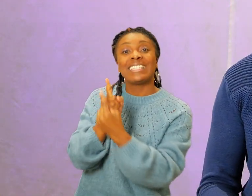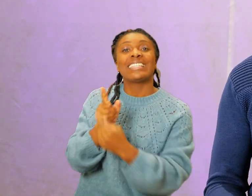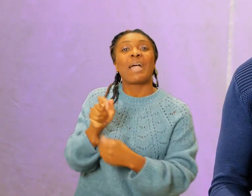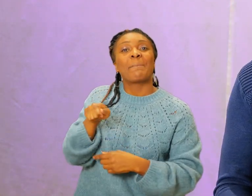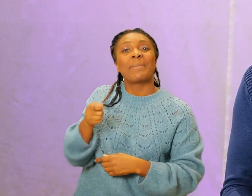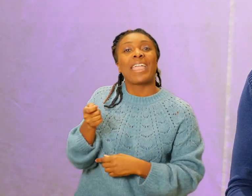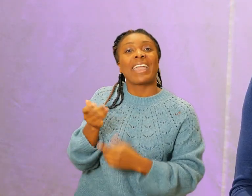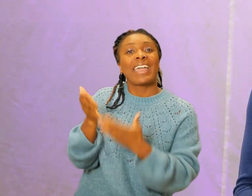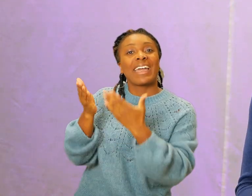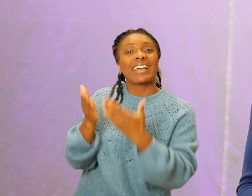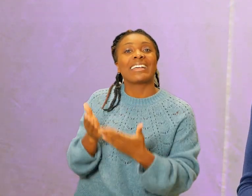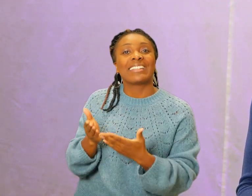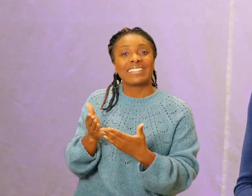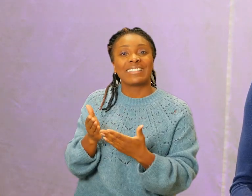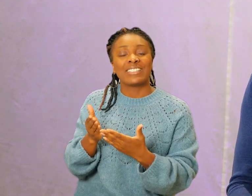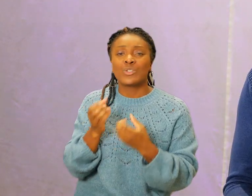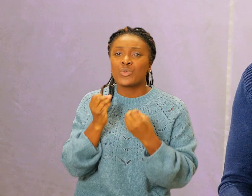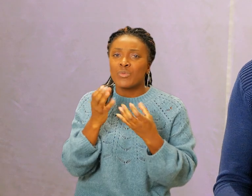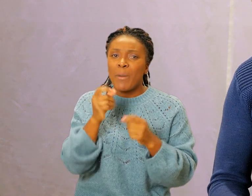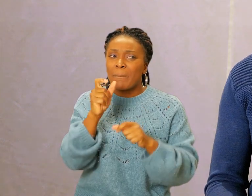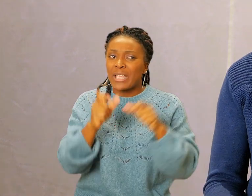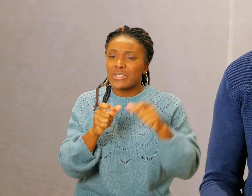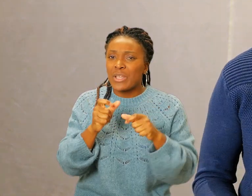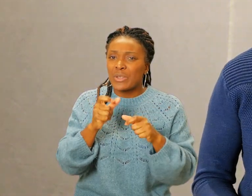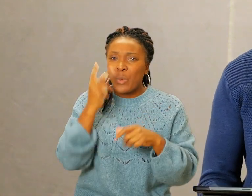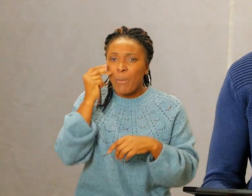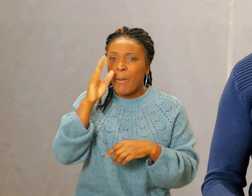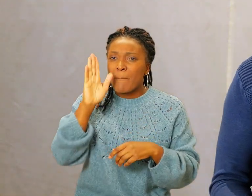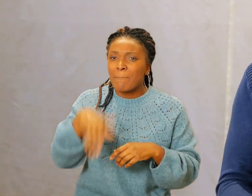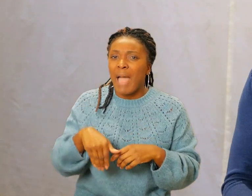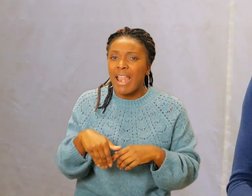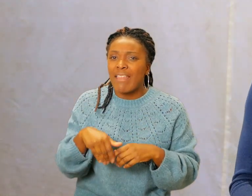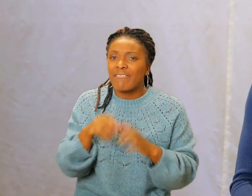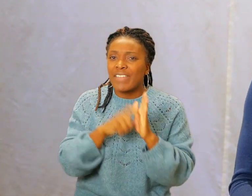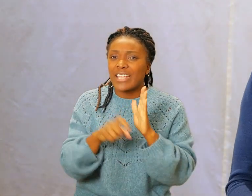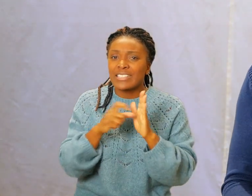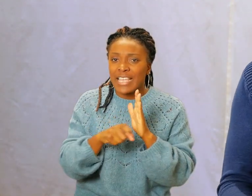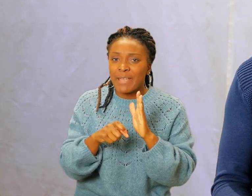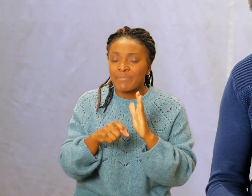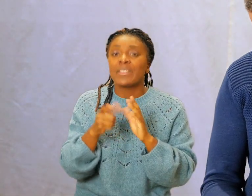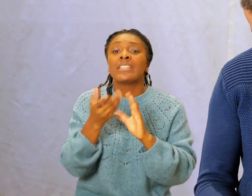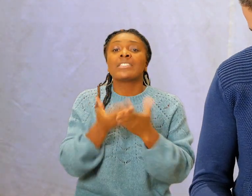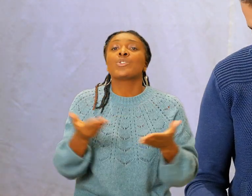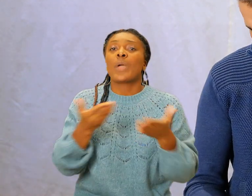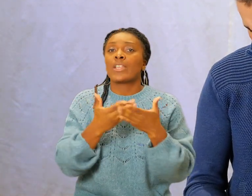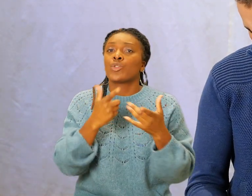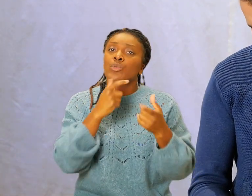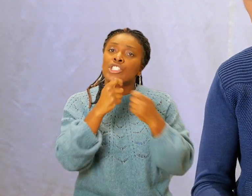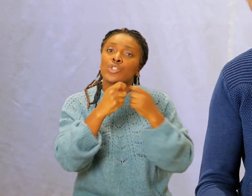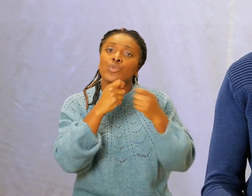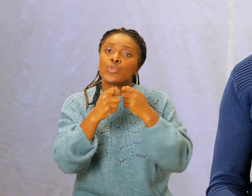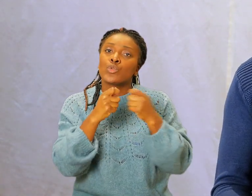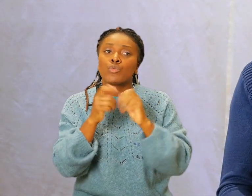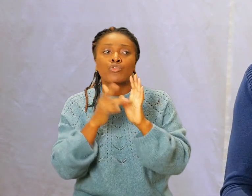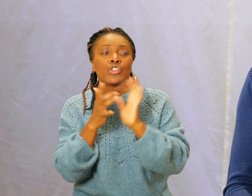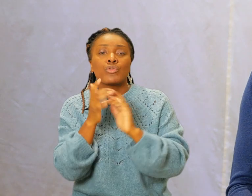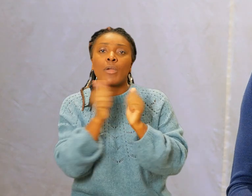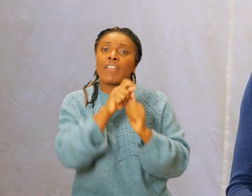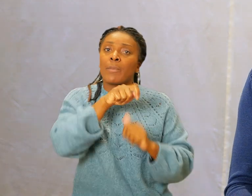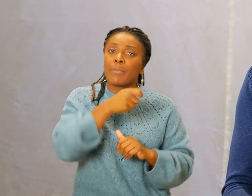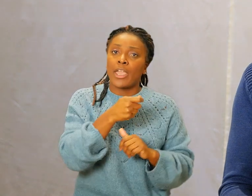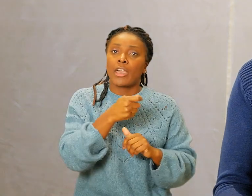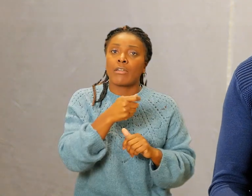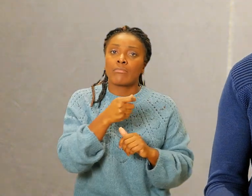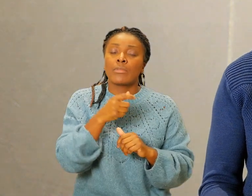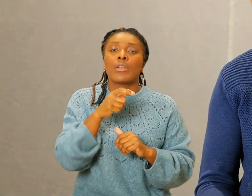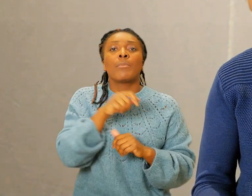assimilé ce verset. Il y a un échange entre Jésus et Pierre, et Simon-Pierre répondit, « Tu es le Christ, le Fils du Dieu vivant. »